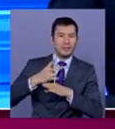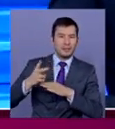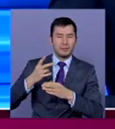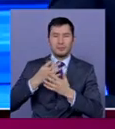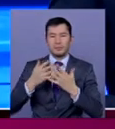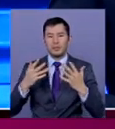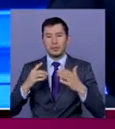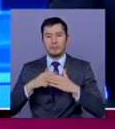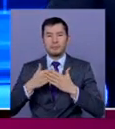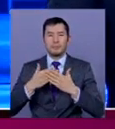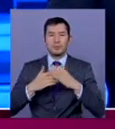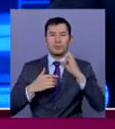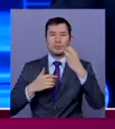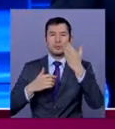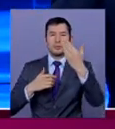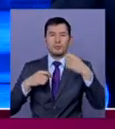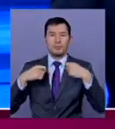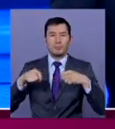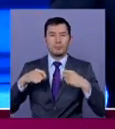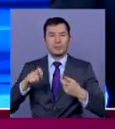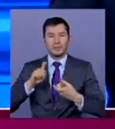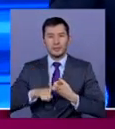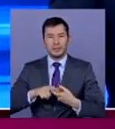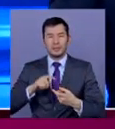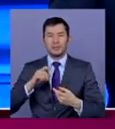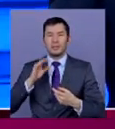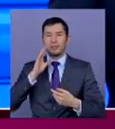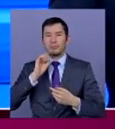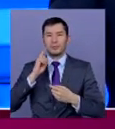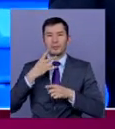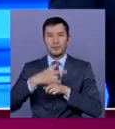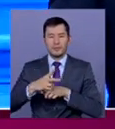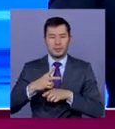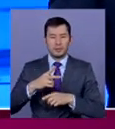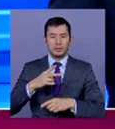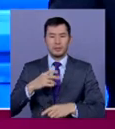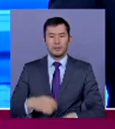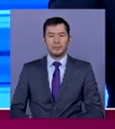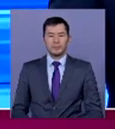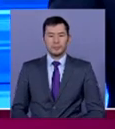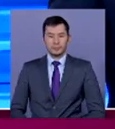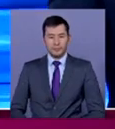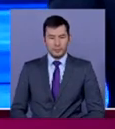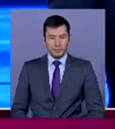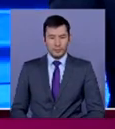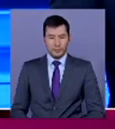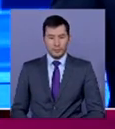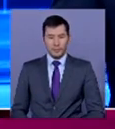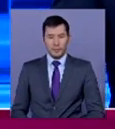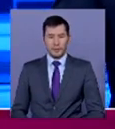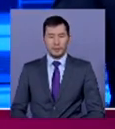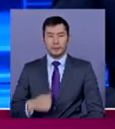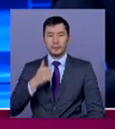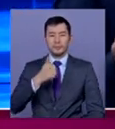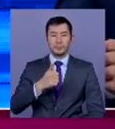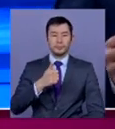мысалы Американың сауда ұйымдарына немесе елшіліктеріне, консулдықтарына бұндай болуы әбден ықтимал. Жақсы, енді